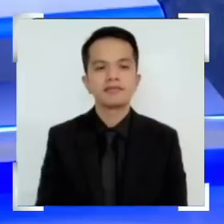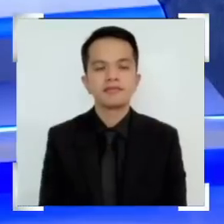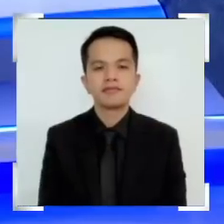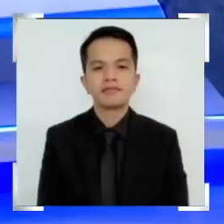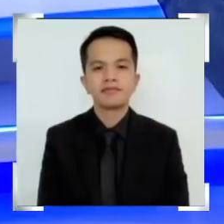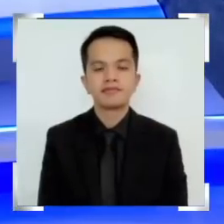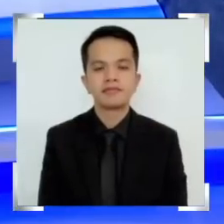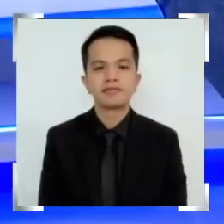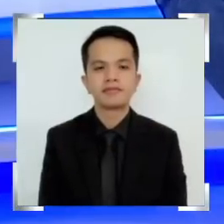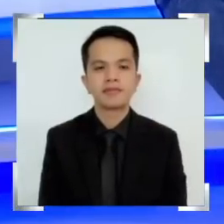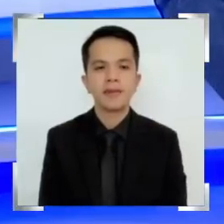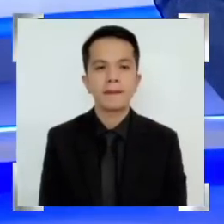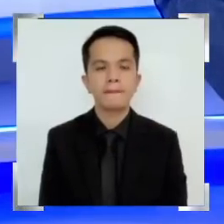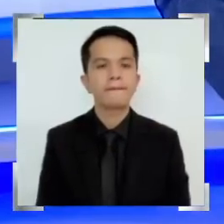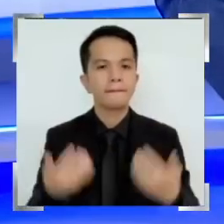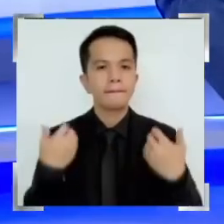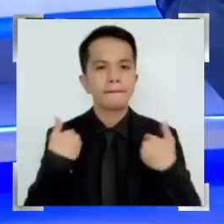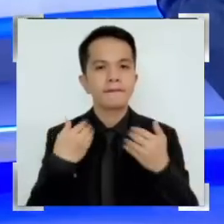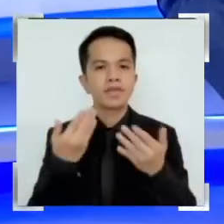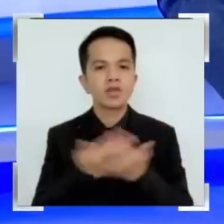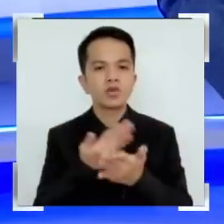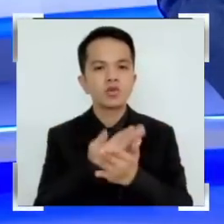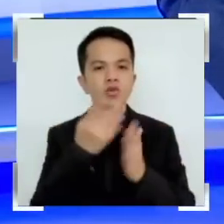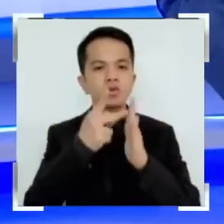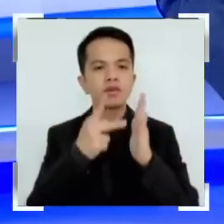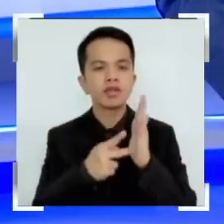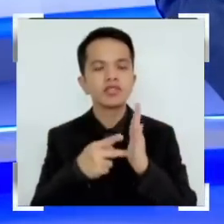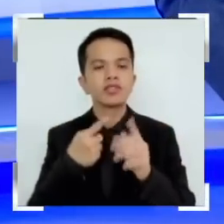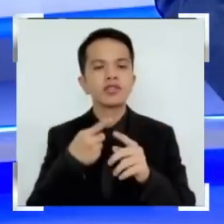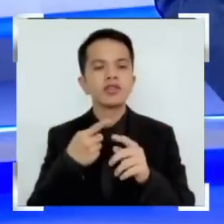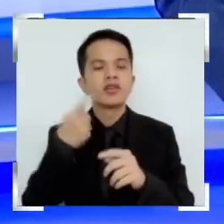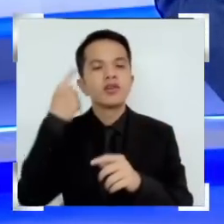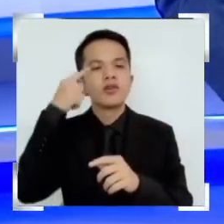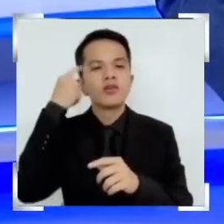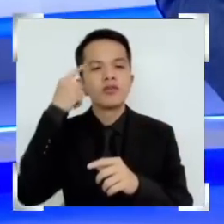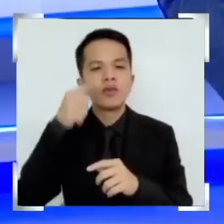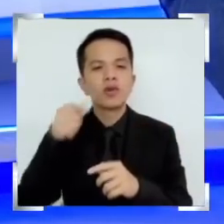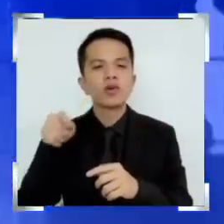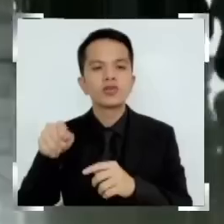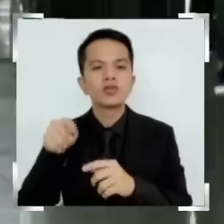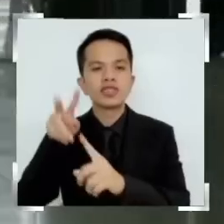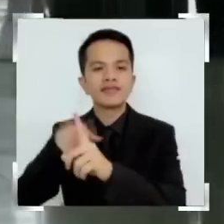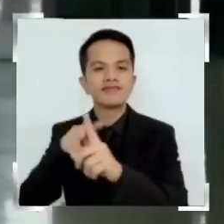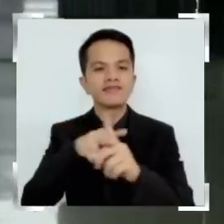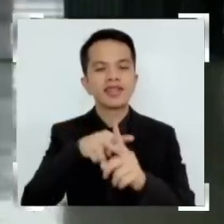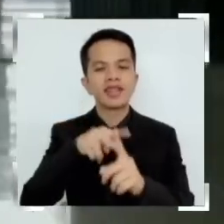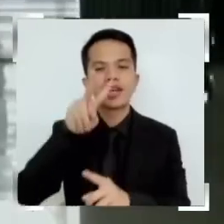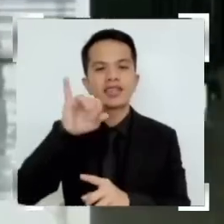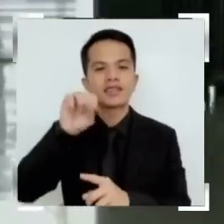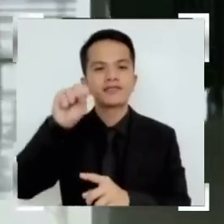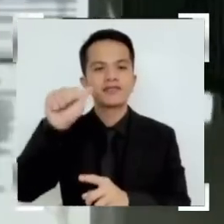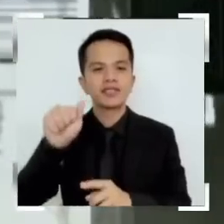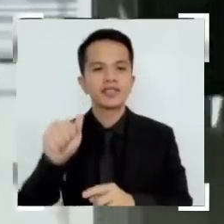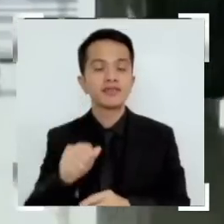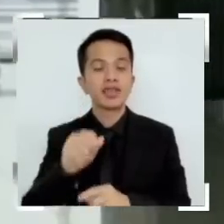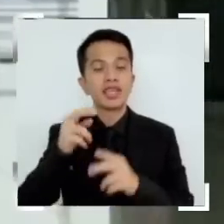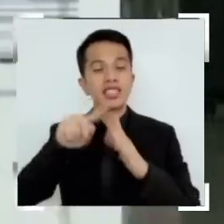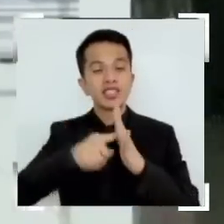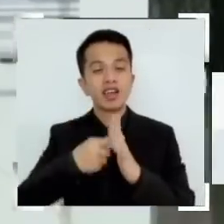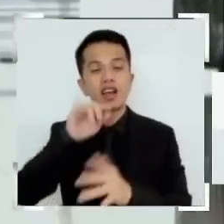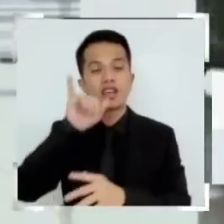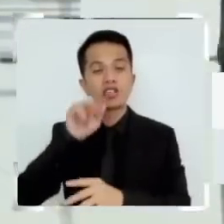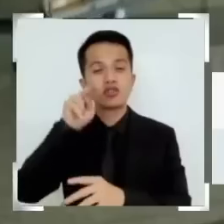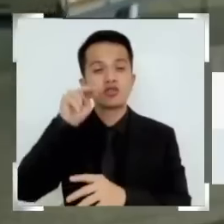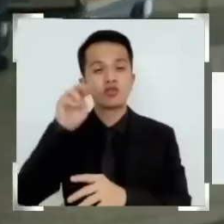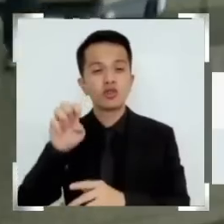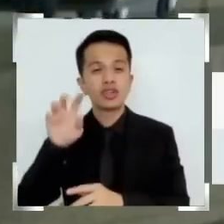May bagong pulisya na inilabas ang Hong Kong Immigration Department para sa ilang aplikante ng visa roon. Simula June 19, kailangan na ideklara ng